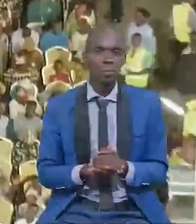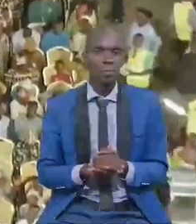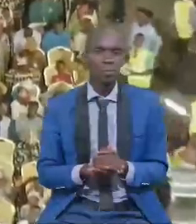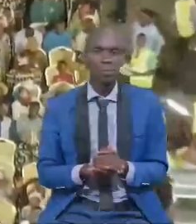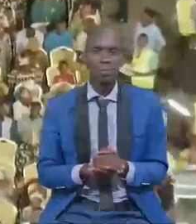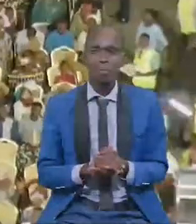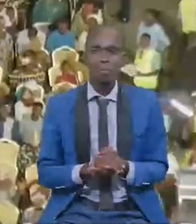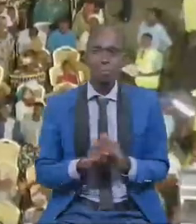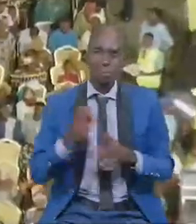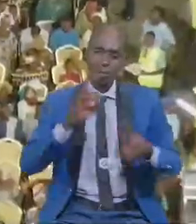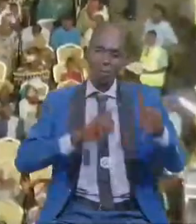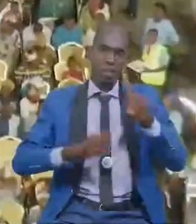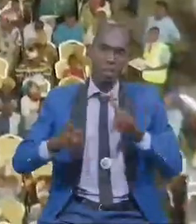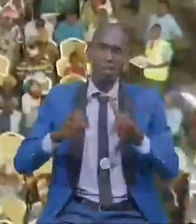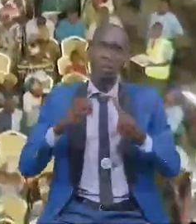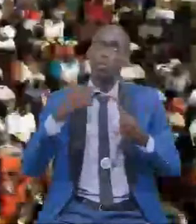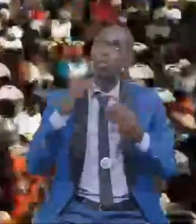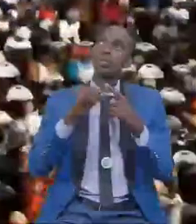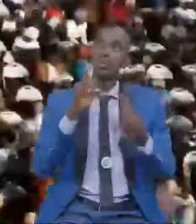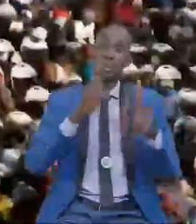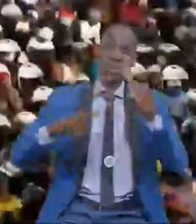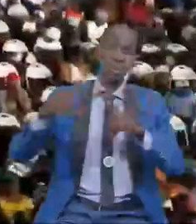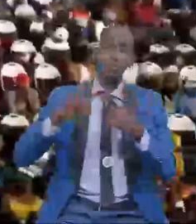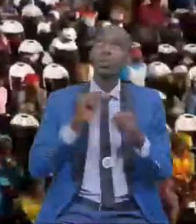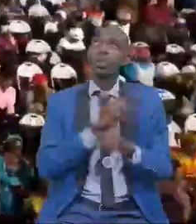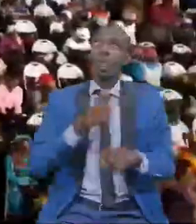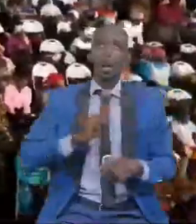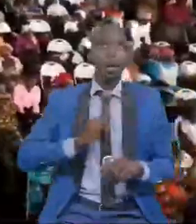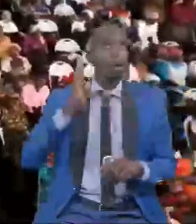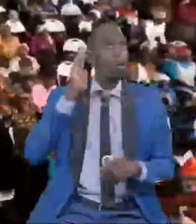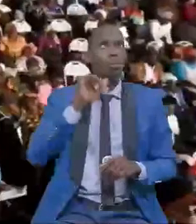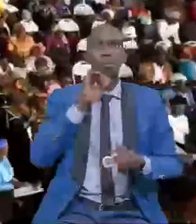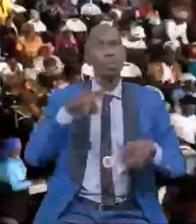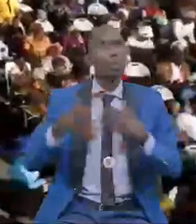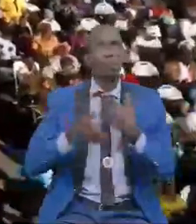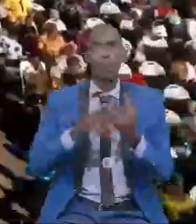Parle au Seigneur. Je ne retournerai plus dans les ténèbres, Seigneur.